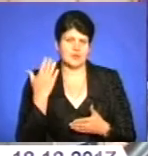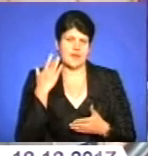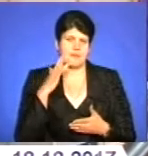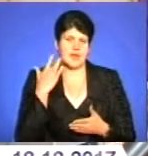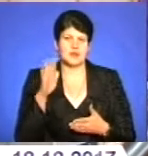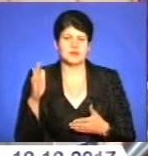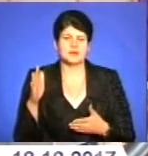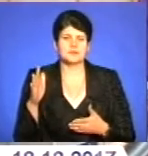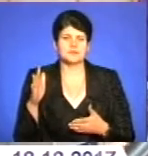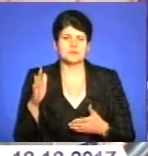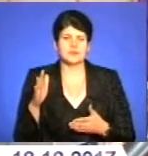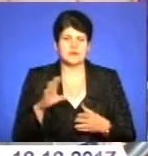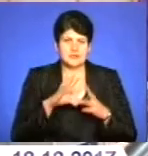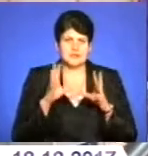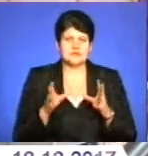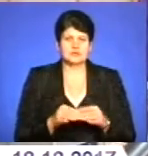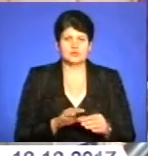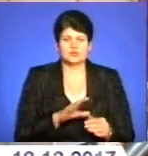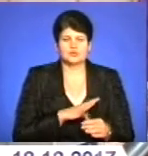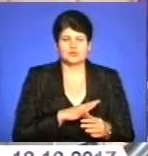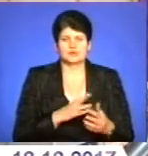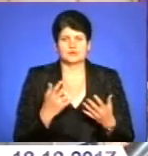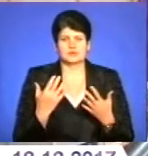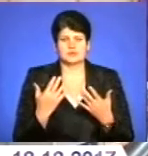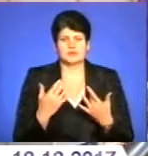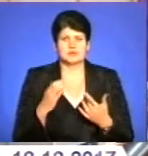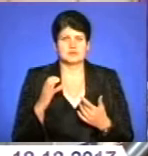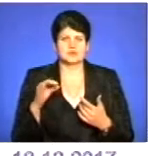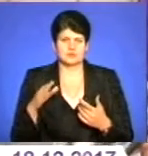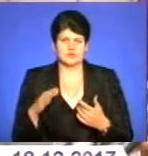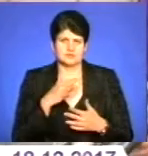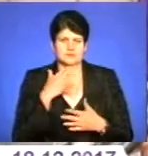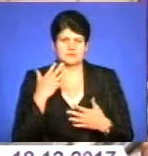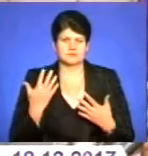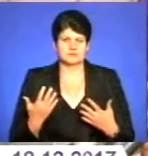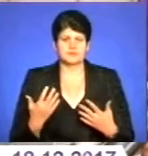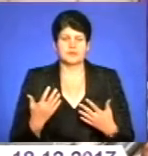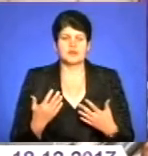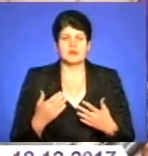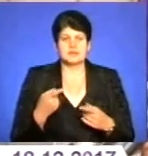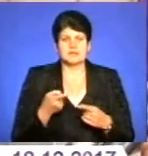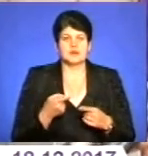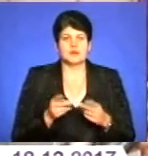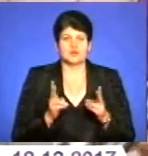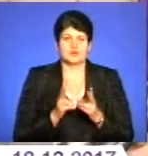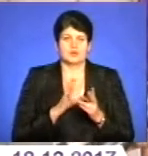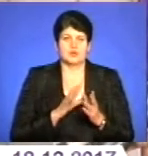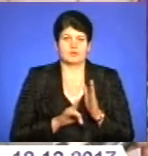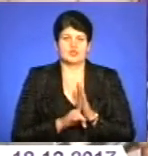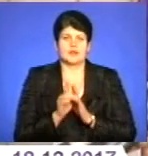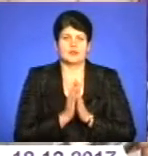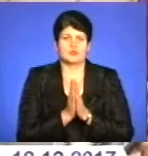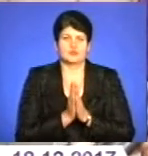І загалом було кілька сотень скаутів на цій зустрічі. Ця зустріч була відкрита з молитви. Було